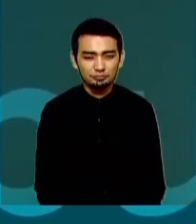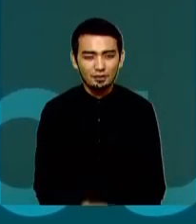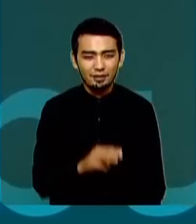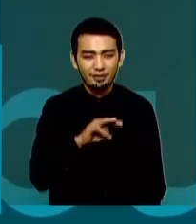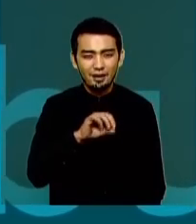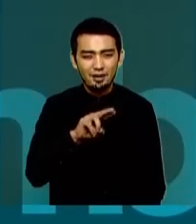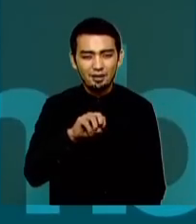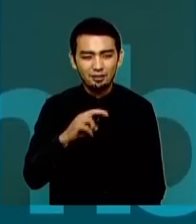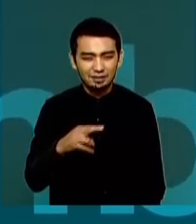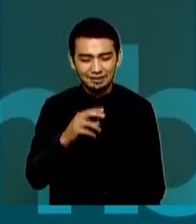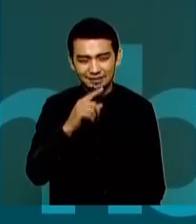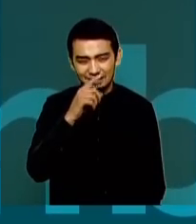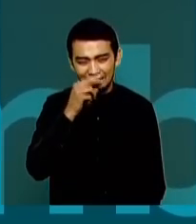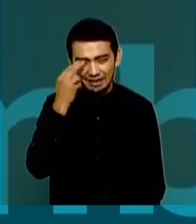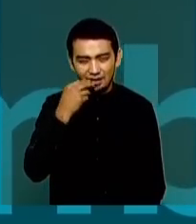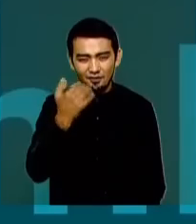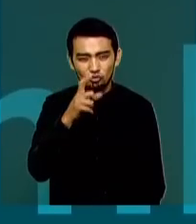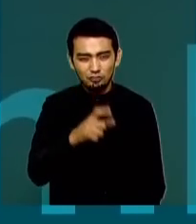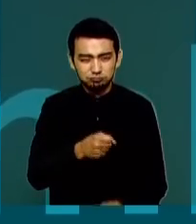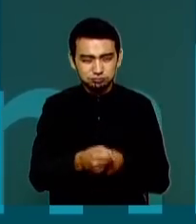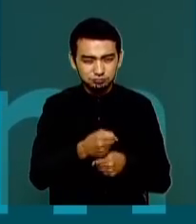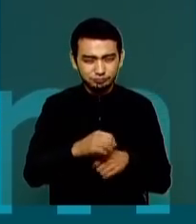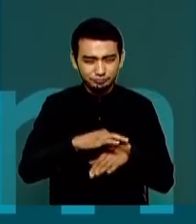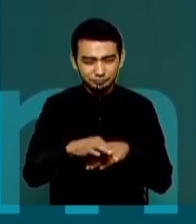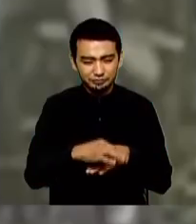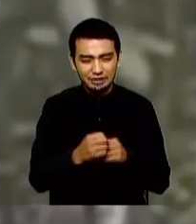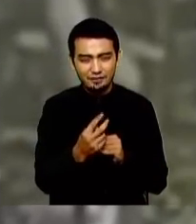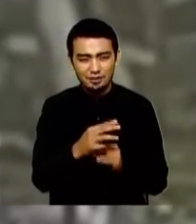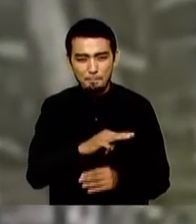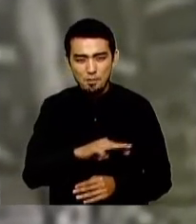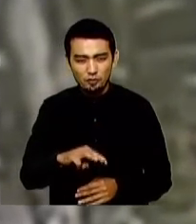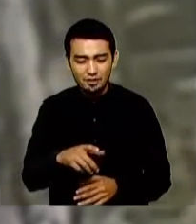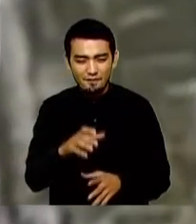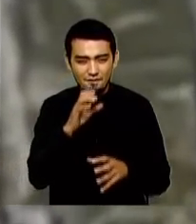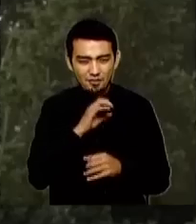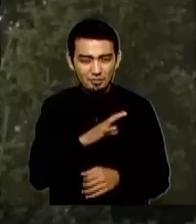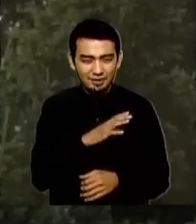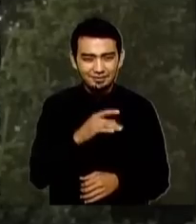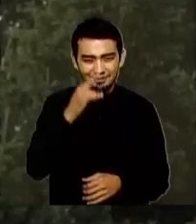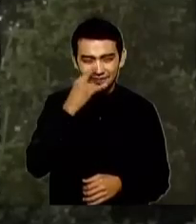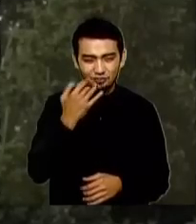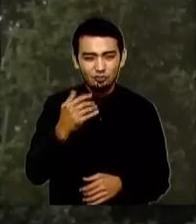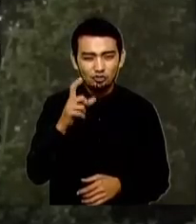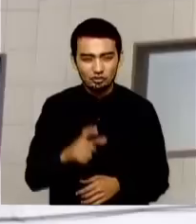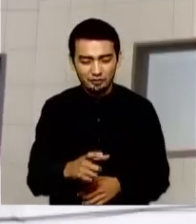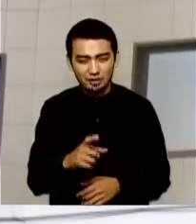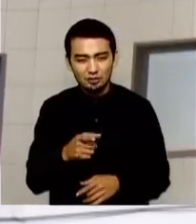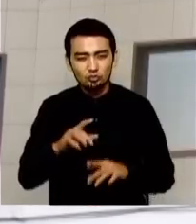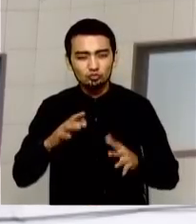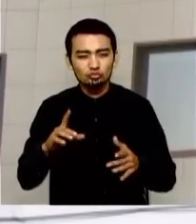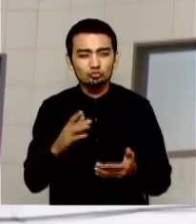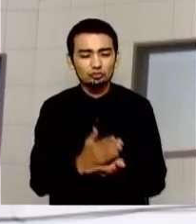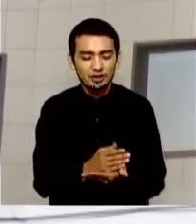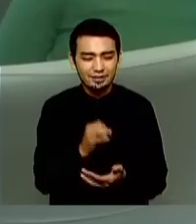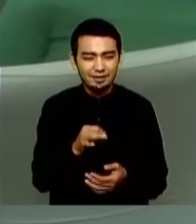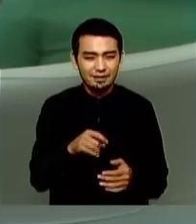Тайландта италиялық азамат тұрып соғып азаптап 12 миллион теңгесін алды деп айыпталған 3 отандасымыздың тағдыры не болмақ? Осы іске қатысты